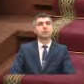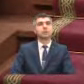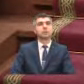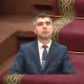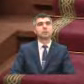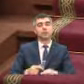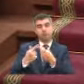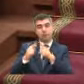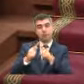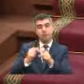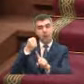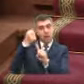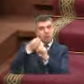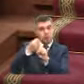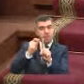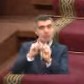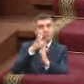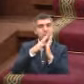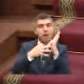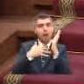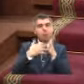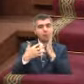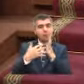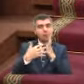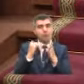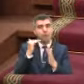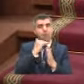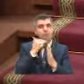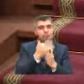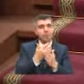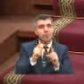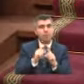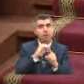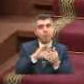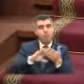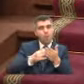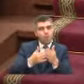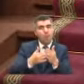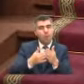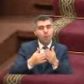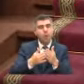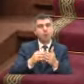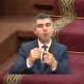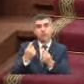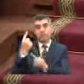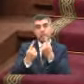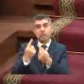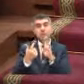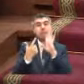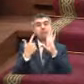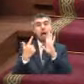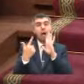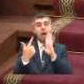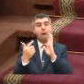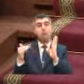بواحد البرنامج وطني استعجالي بحيث قلعنا ودفنا ما يهز 7 مليون ديال الطول ديال